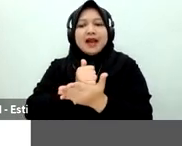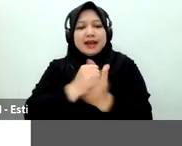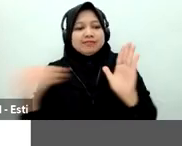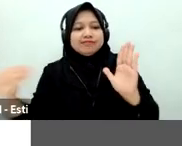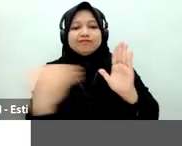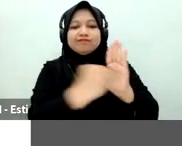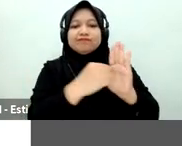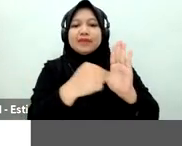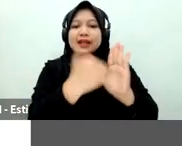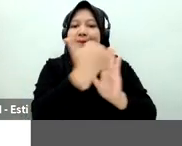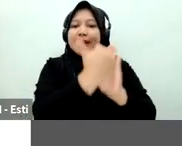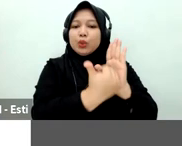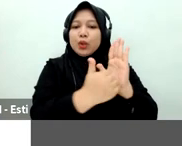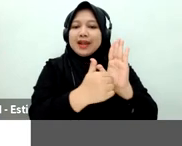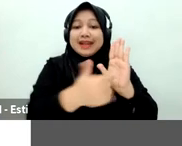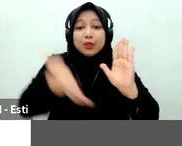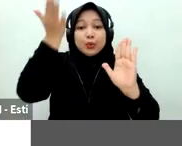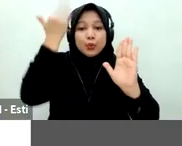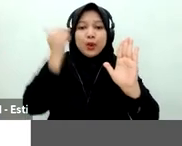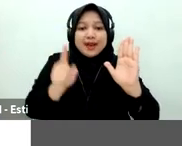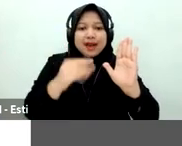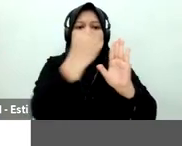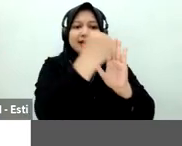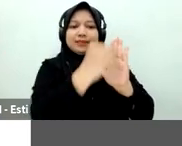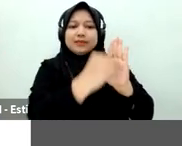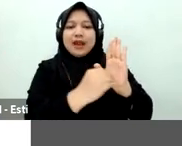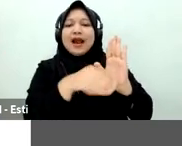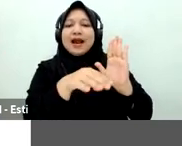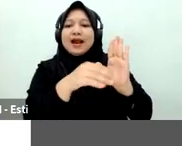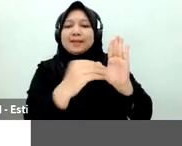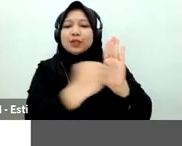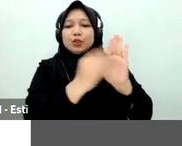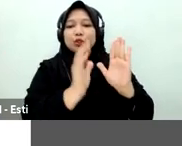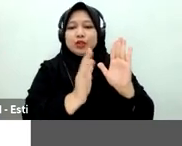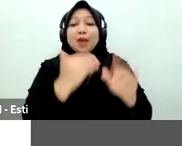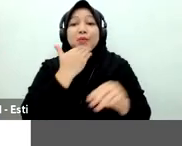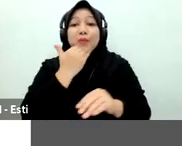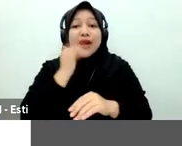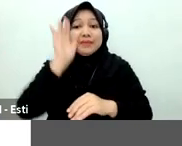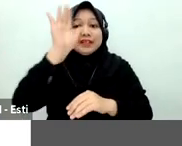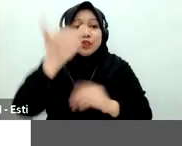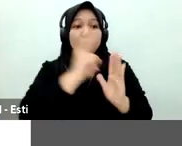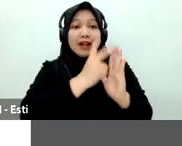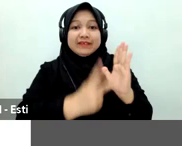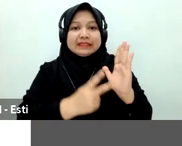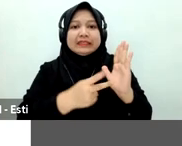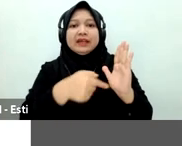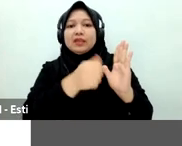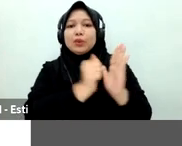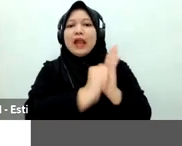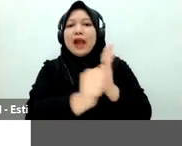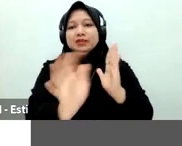didalam Perda yang terdahulu yang direvisi yang ke depan mudah-mudah tidak yang agar pasal